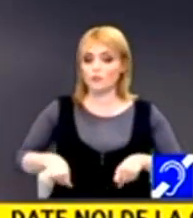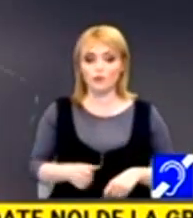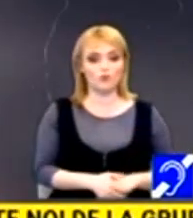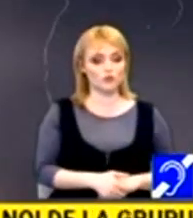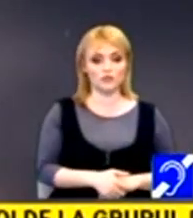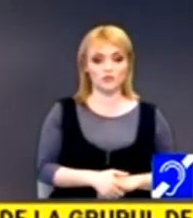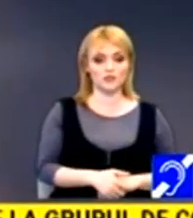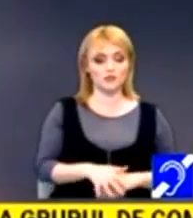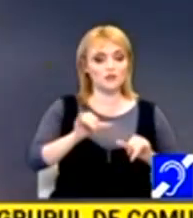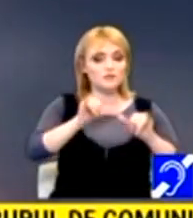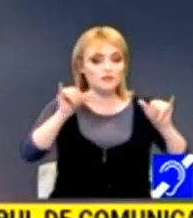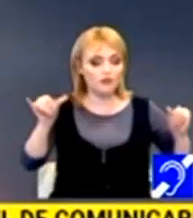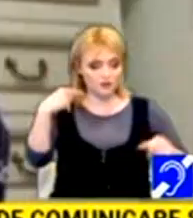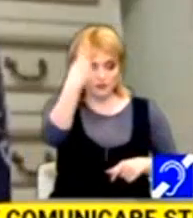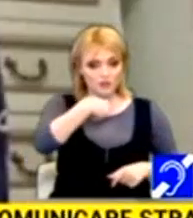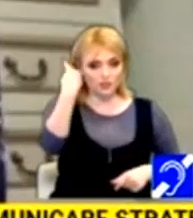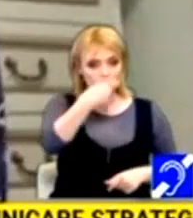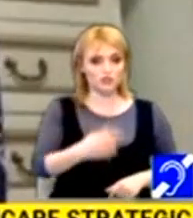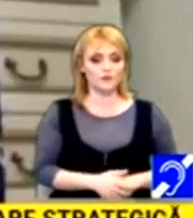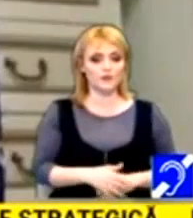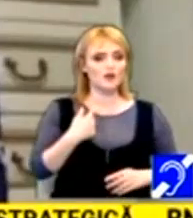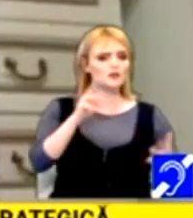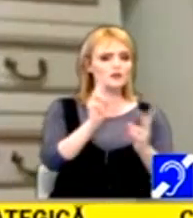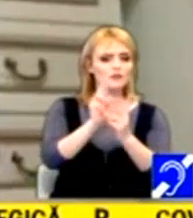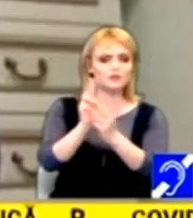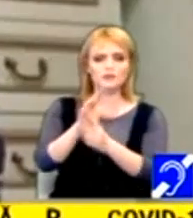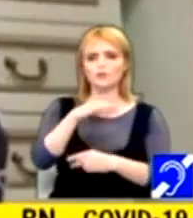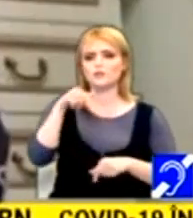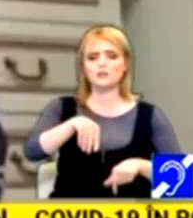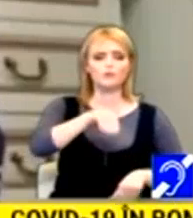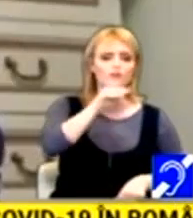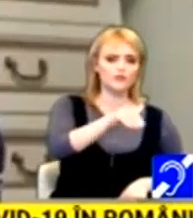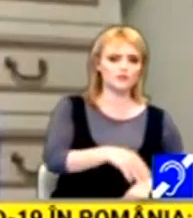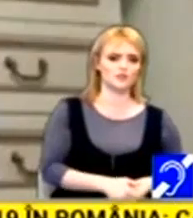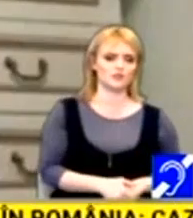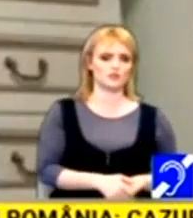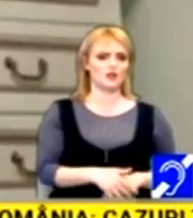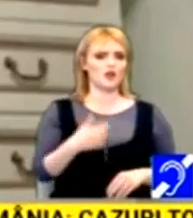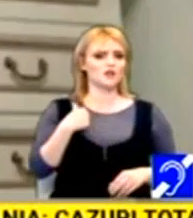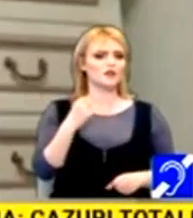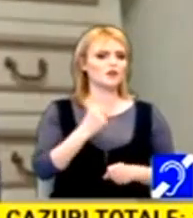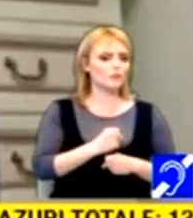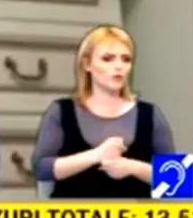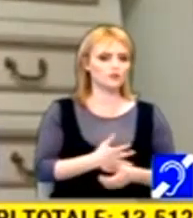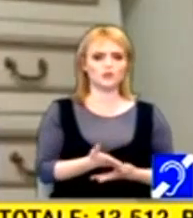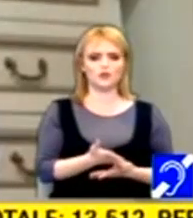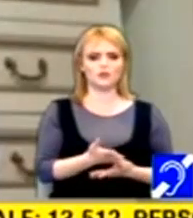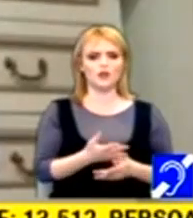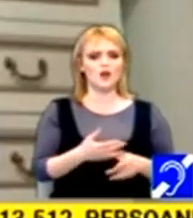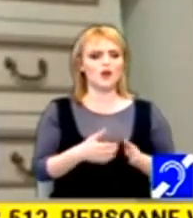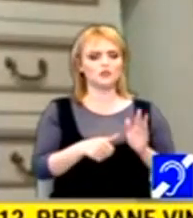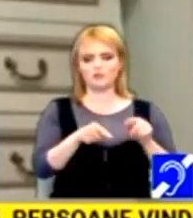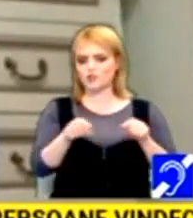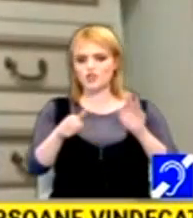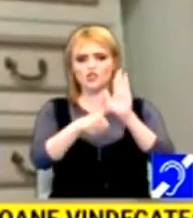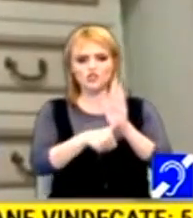din Uniunea Europeană sunt infinite. Am întâlnit foarte mulți profesioniști, am activat cel puțin 6 luni